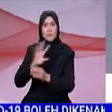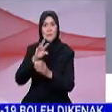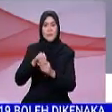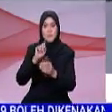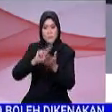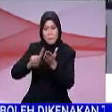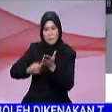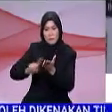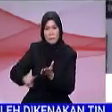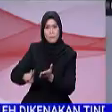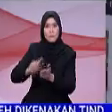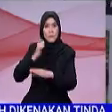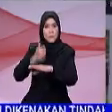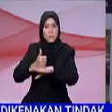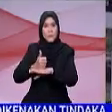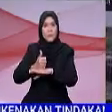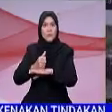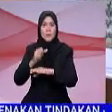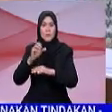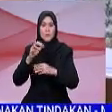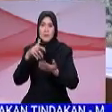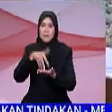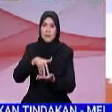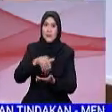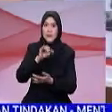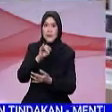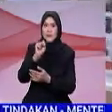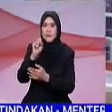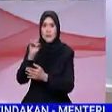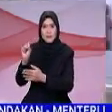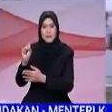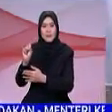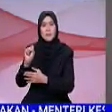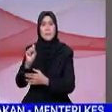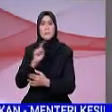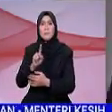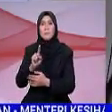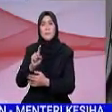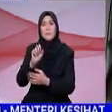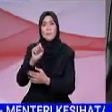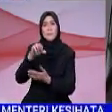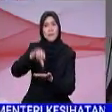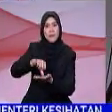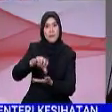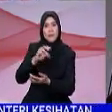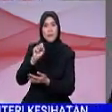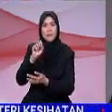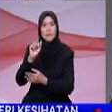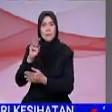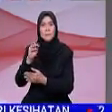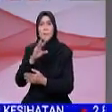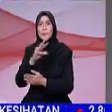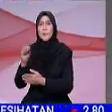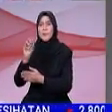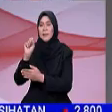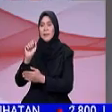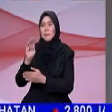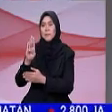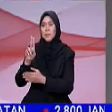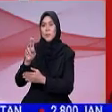termasuk siasatan sama ada wujud sel sendiri ISIS, Islamic State of Iraq and Syam dan Abu Sayyaf di